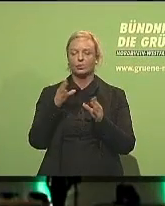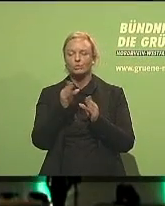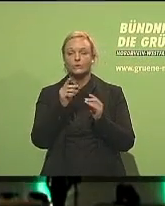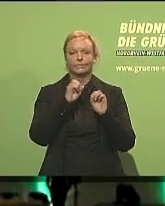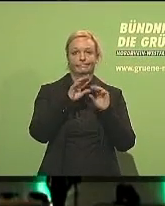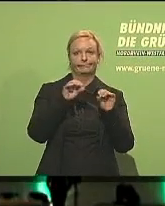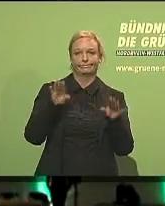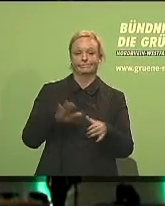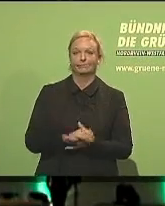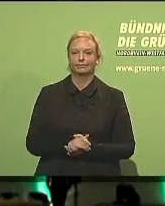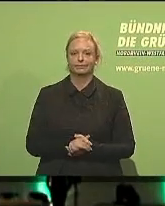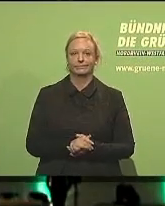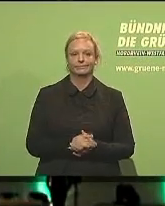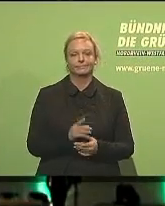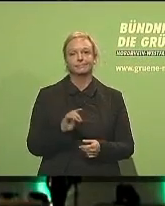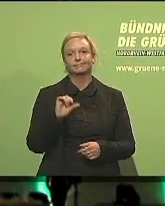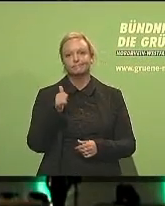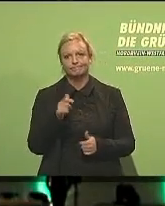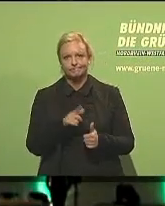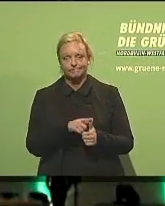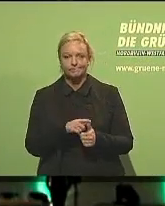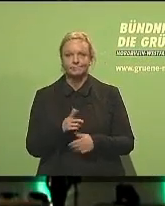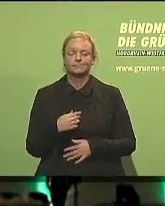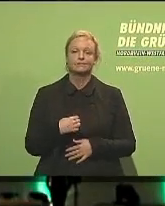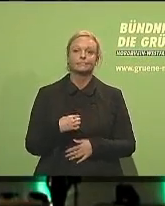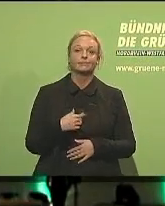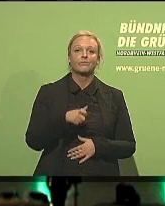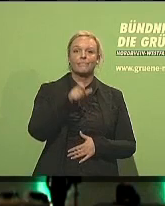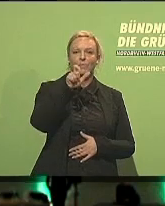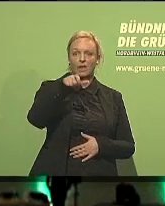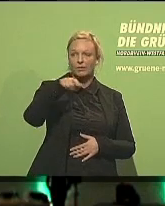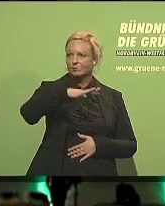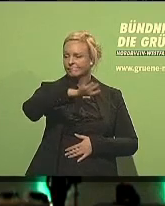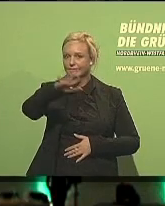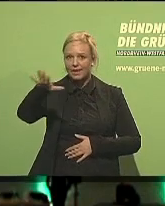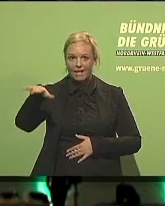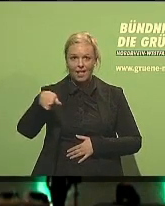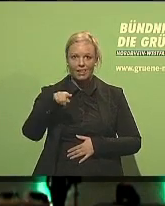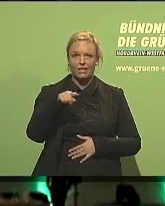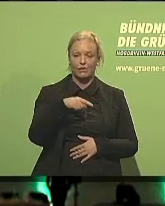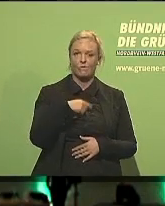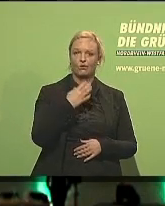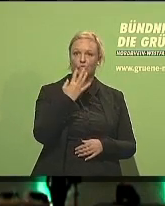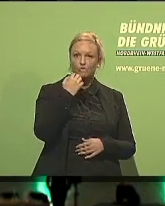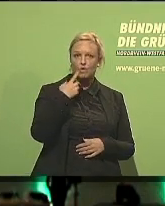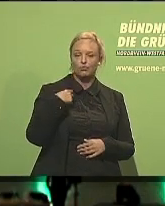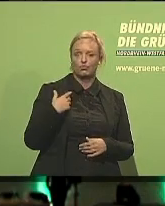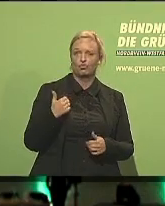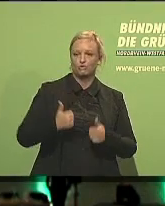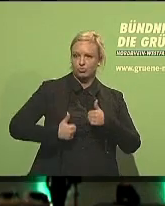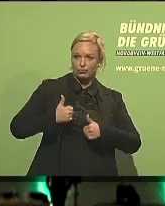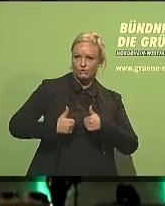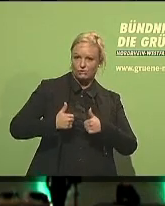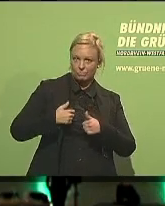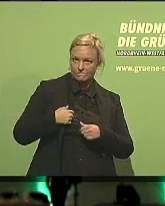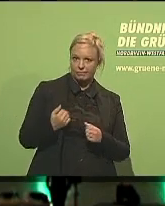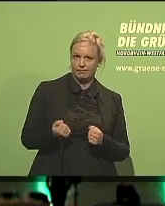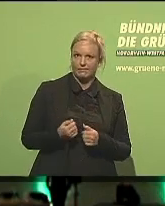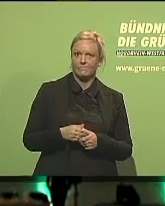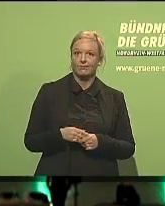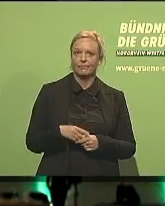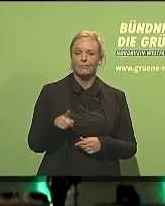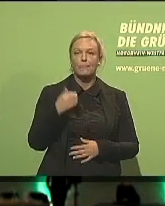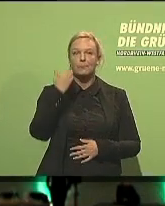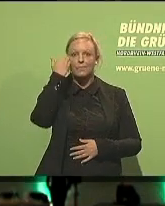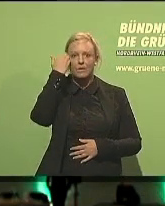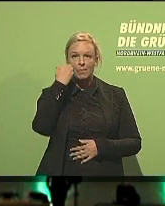loswerden. Zum einen, alle Menschen, die für einen bestimmten Platz kandidieren wollen, mögen bitte hier vorne bei